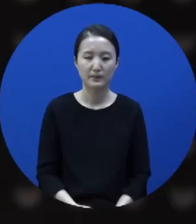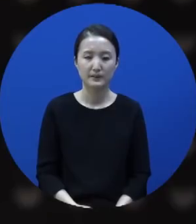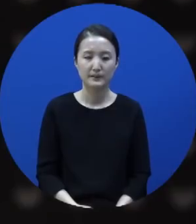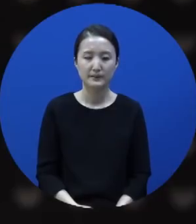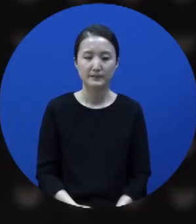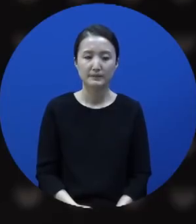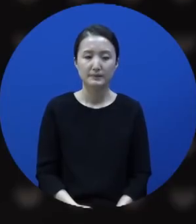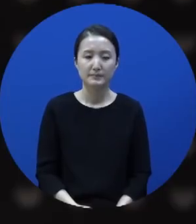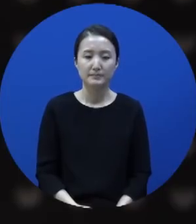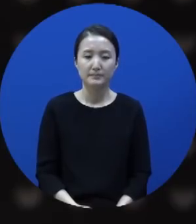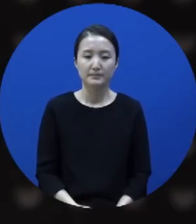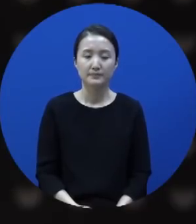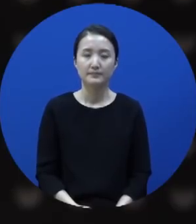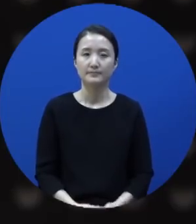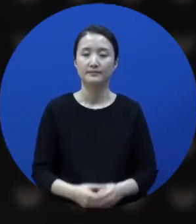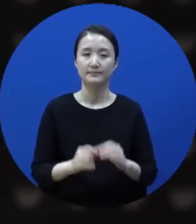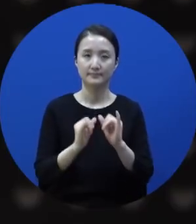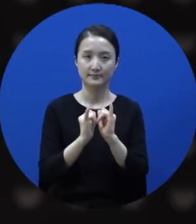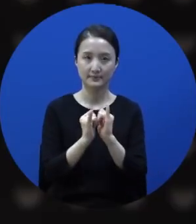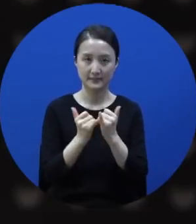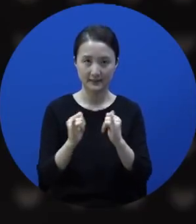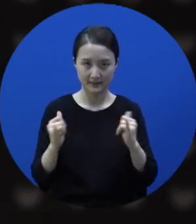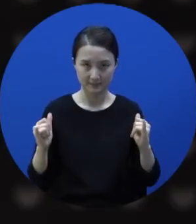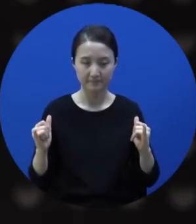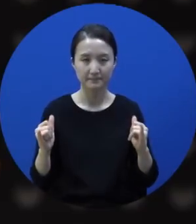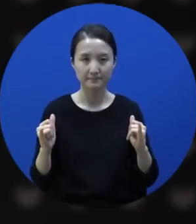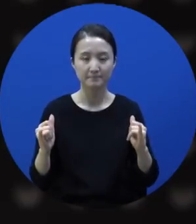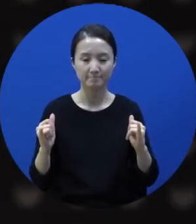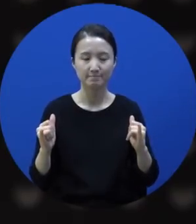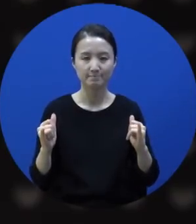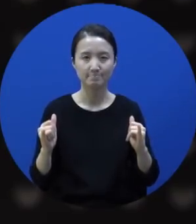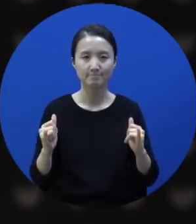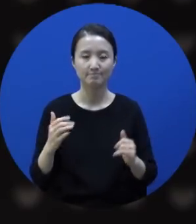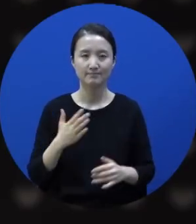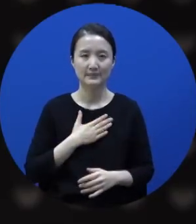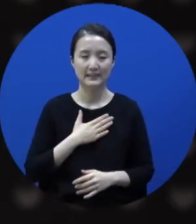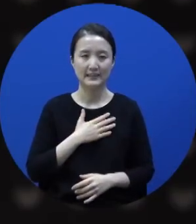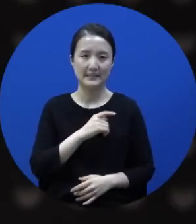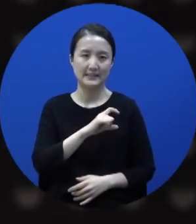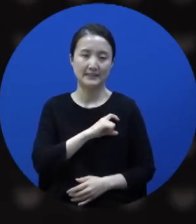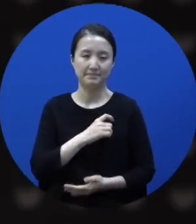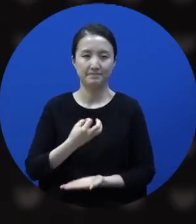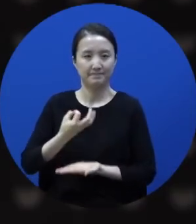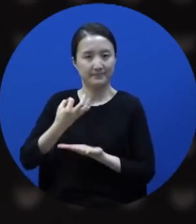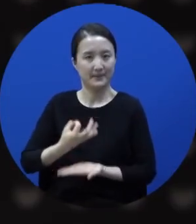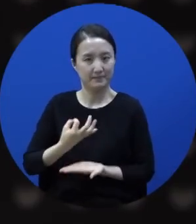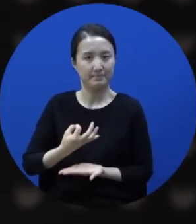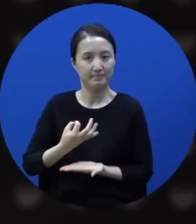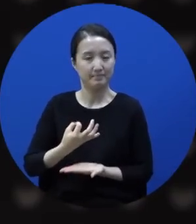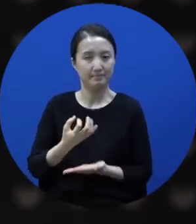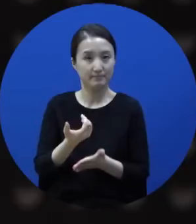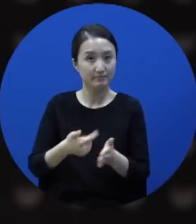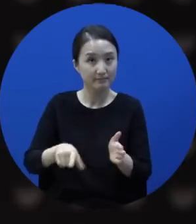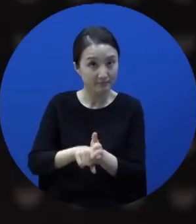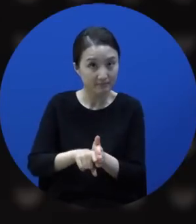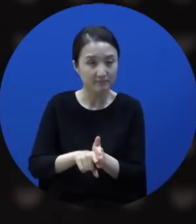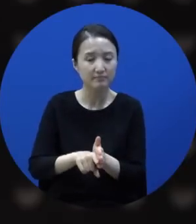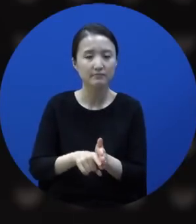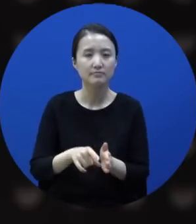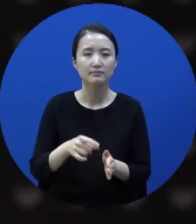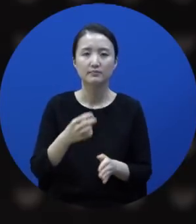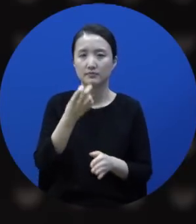그래서 제가 늘 이야기하는데 우리가 휴먼 브랜드로서 자기의 이름값으로 살려면 사실은 되게 중요한 거는